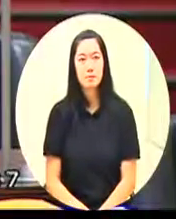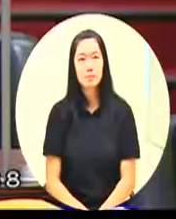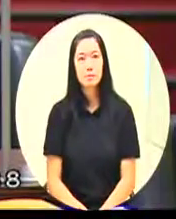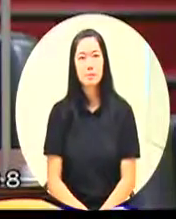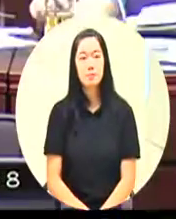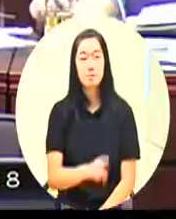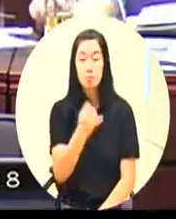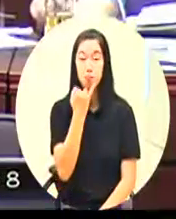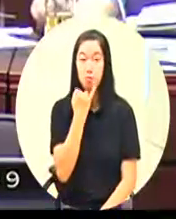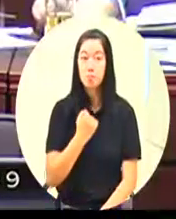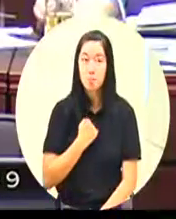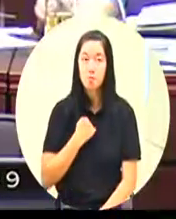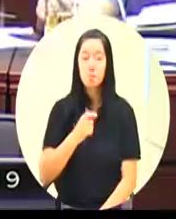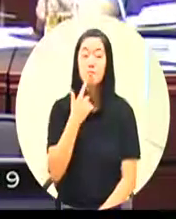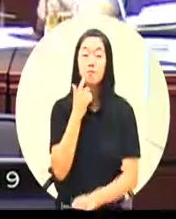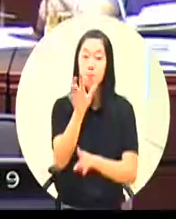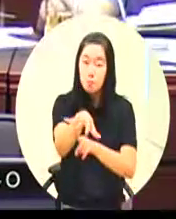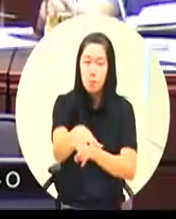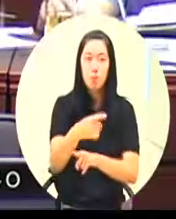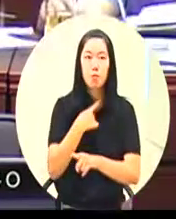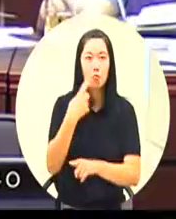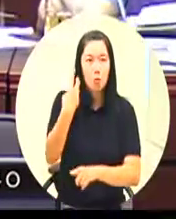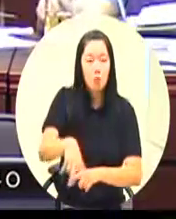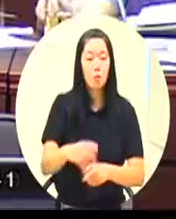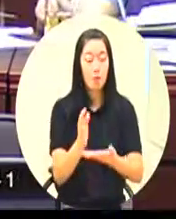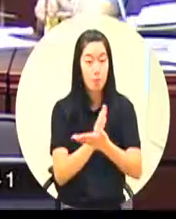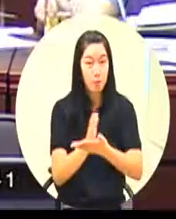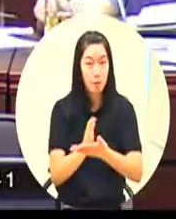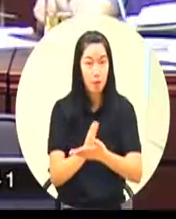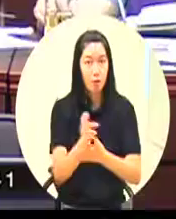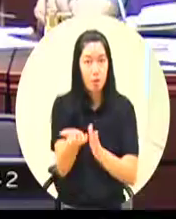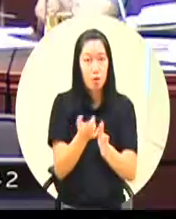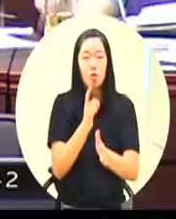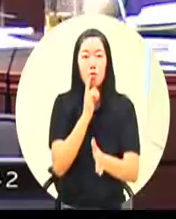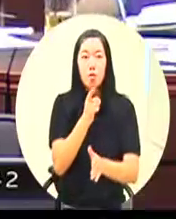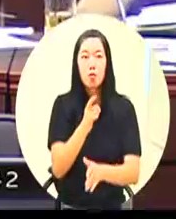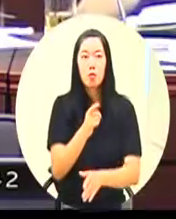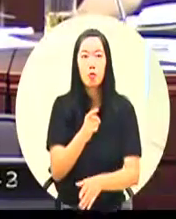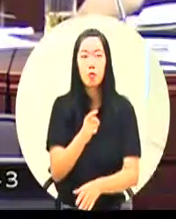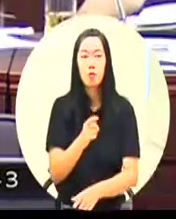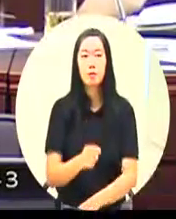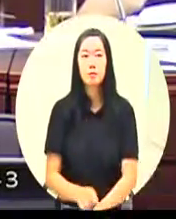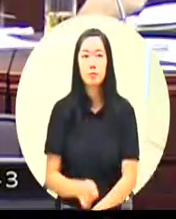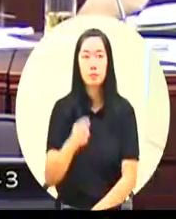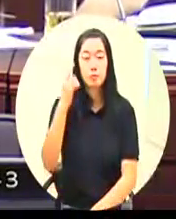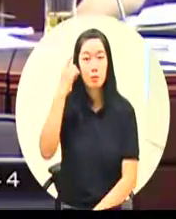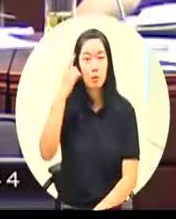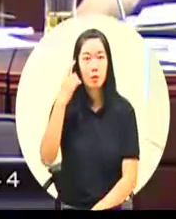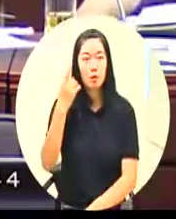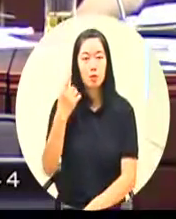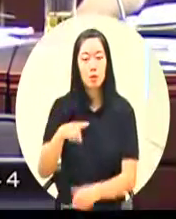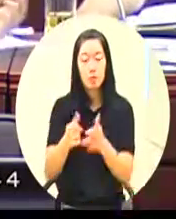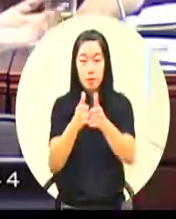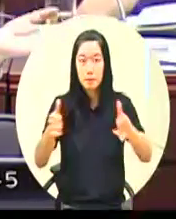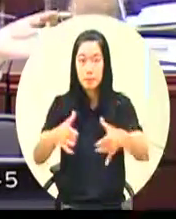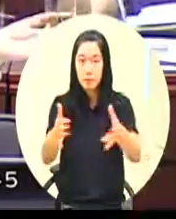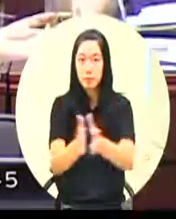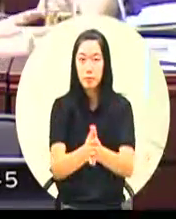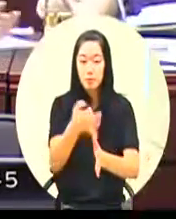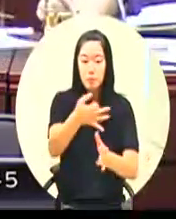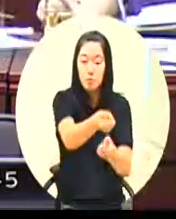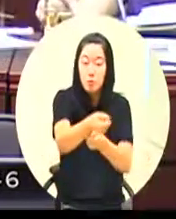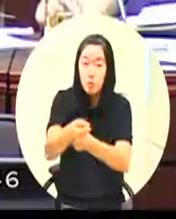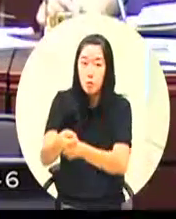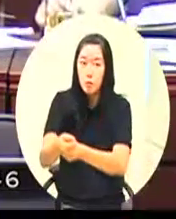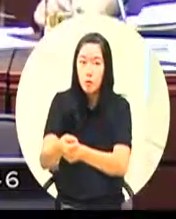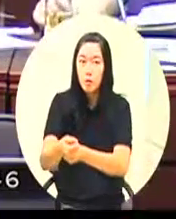能比我更了解美浓，所以这件事我们会评估。至于你说从博士能学会到民间募款这件事情，我记得上次体